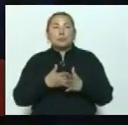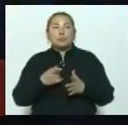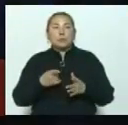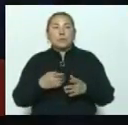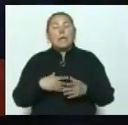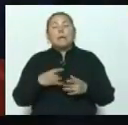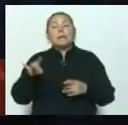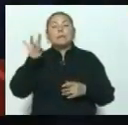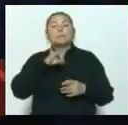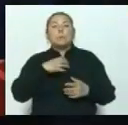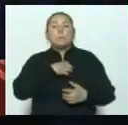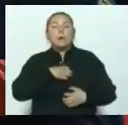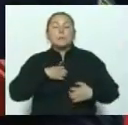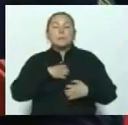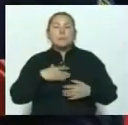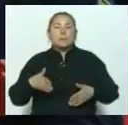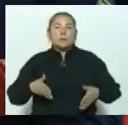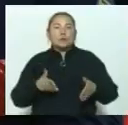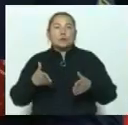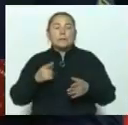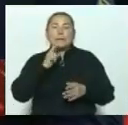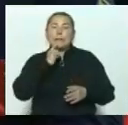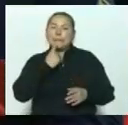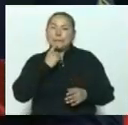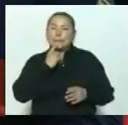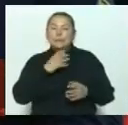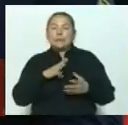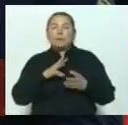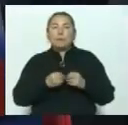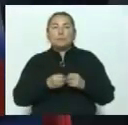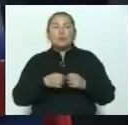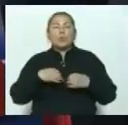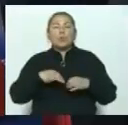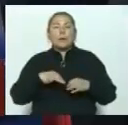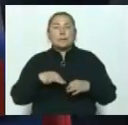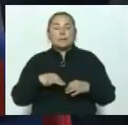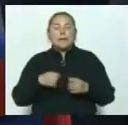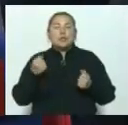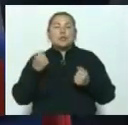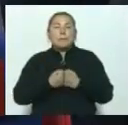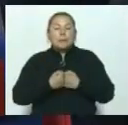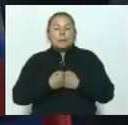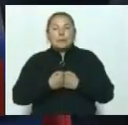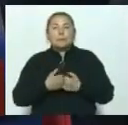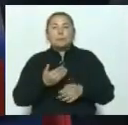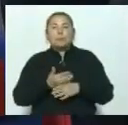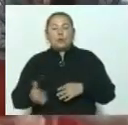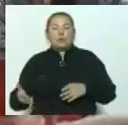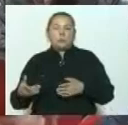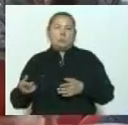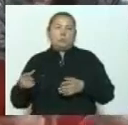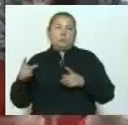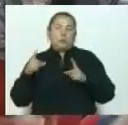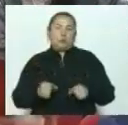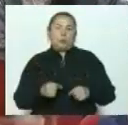Әсіресе республикалық маңызы бар тас жолдарда қатынауы қиын. Яғни қолданыстағы көліктер жол апаты орын алған жағдайда кешетеді дейді тұрғындар.